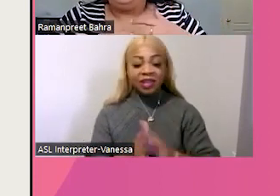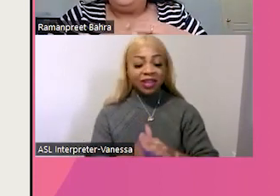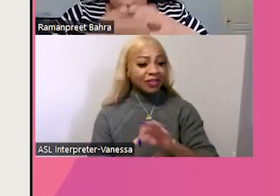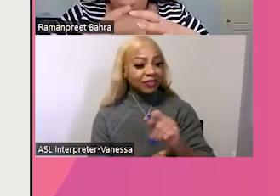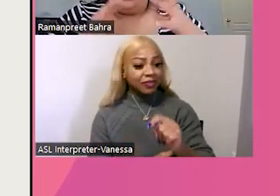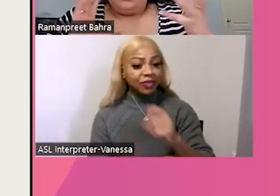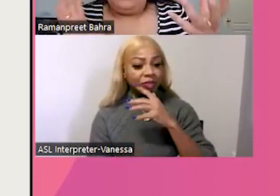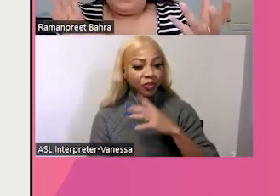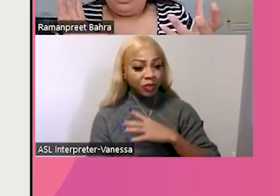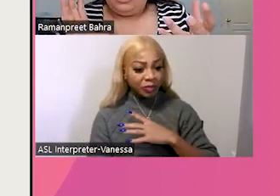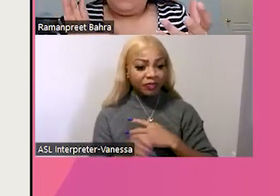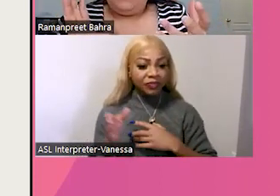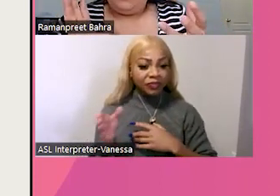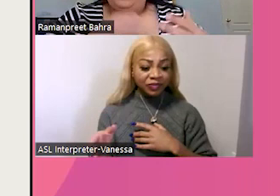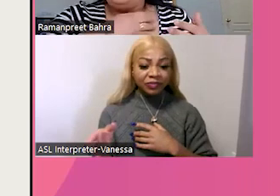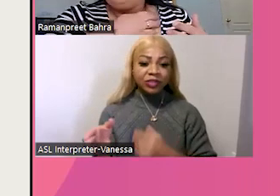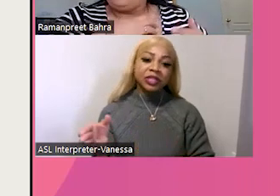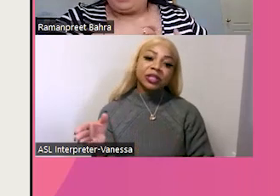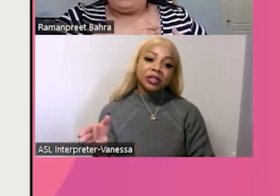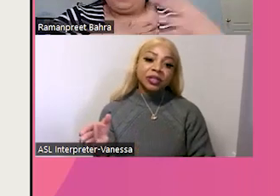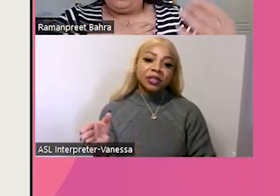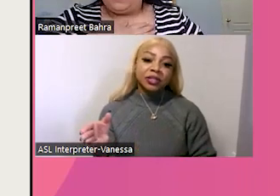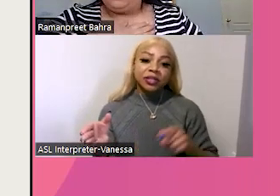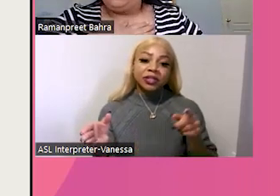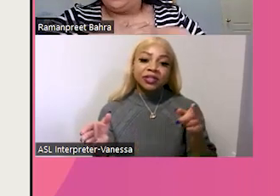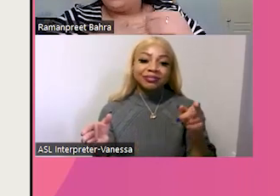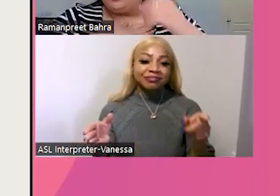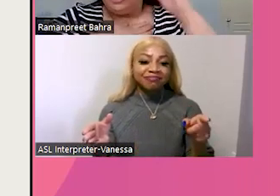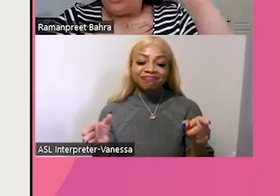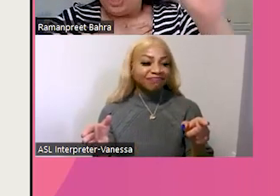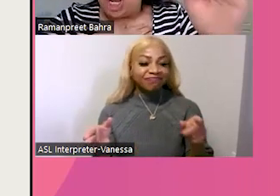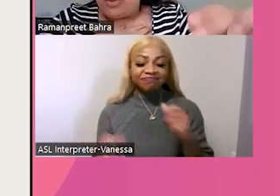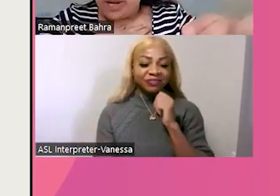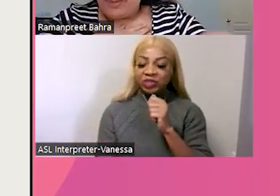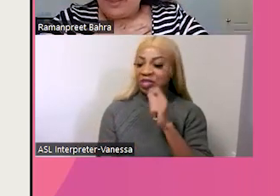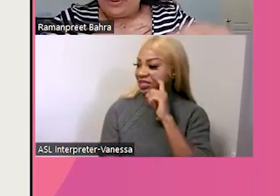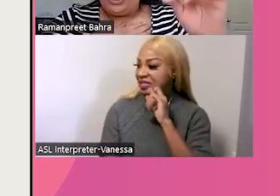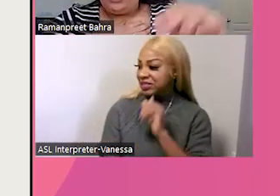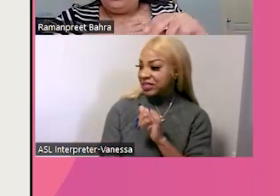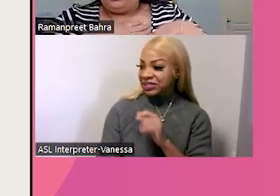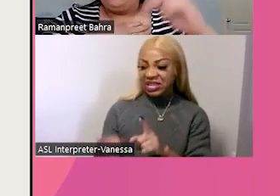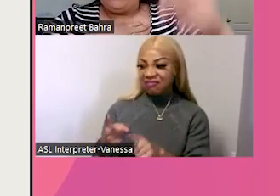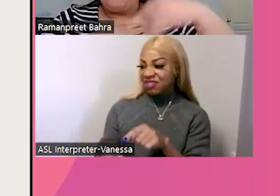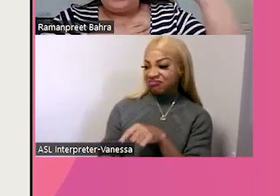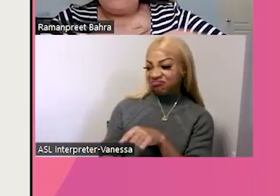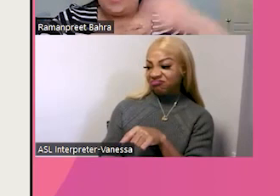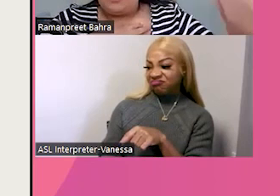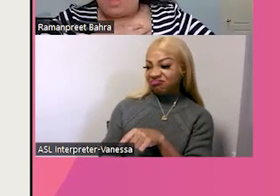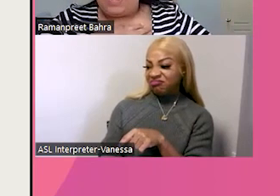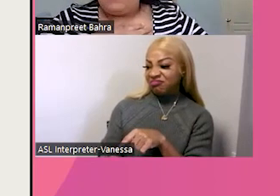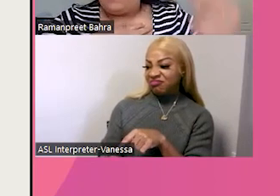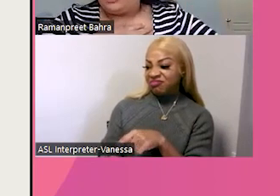l'expérience intersectionnelle, les femmes grosses dans ces récits sont positionnées comme non sexy,